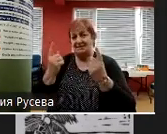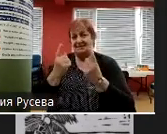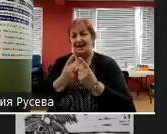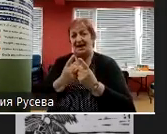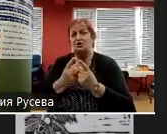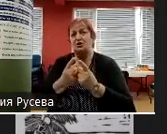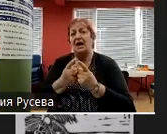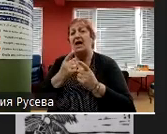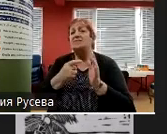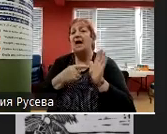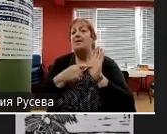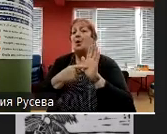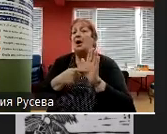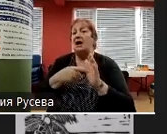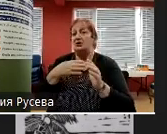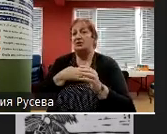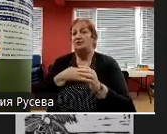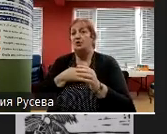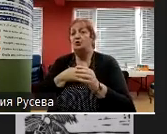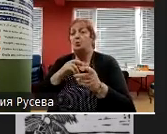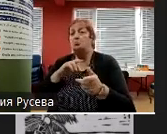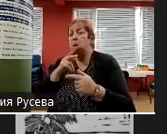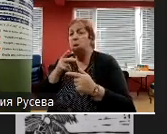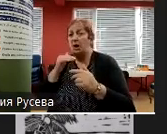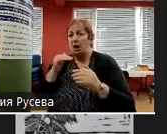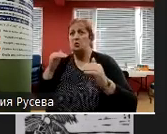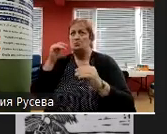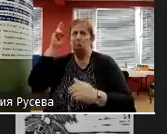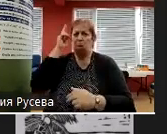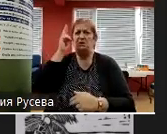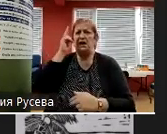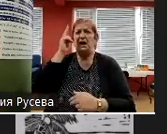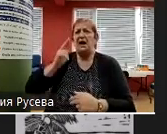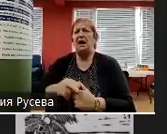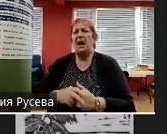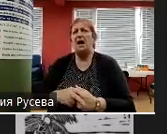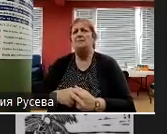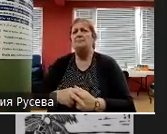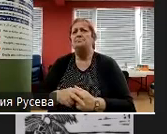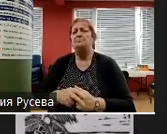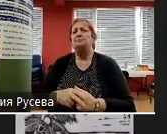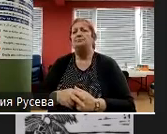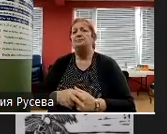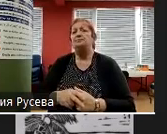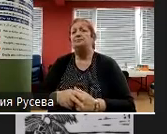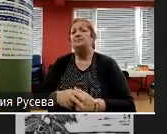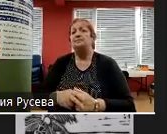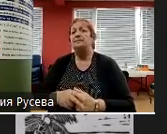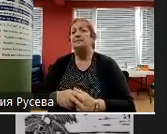да покажат своята реакция, като вдигат ръка или гласуват. Така че